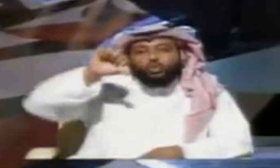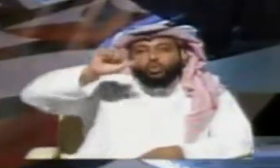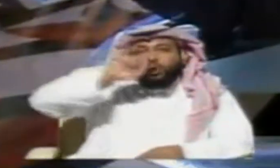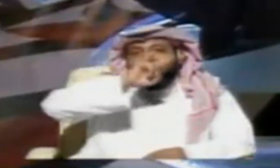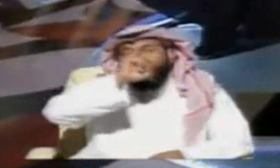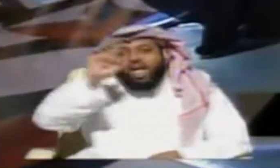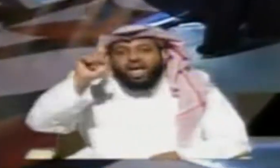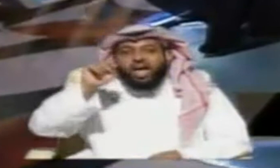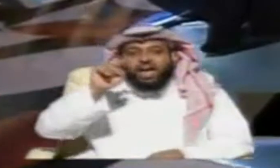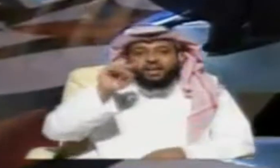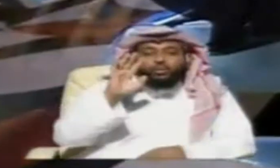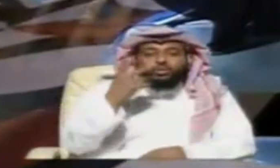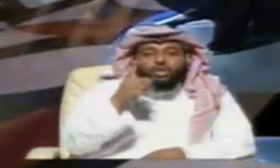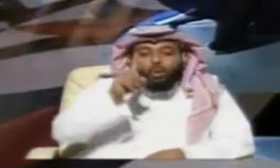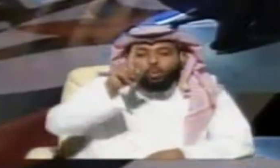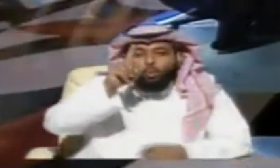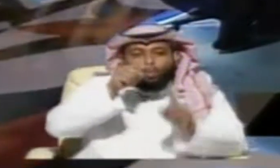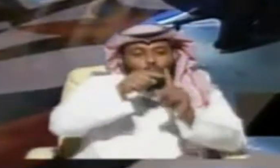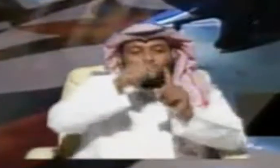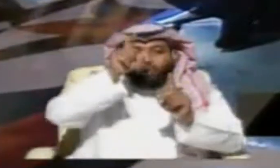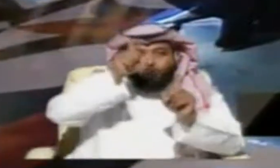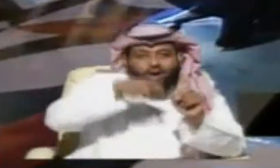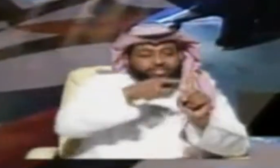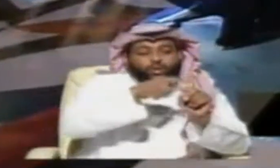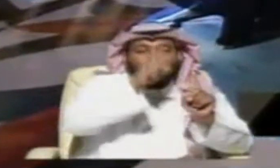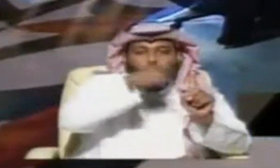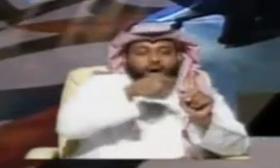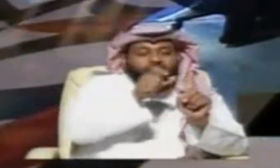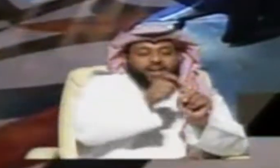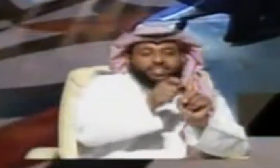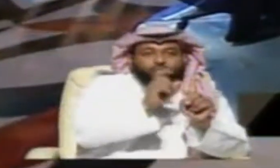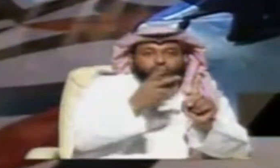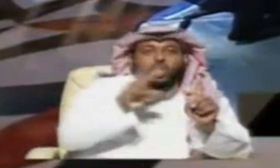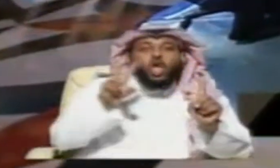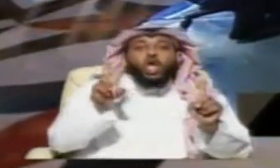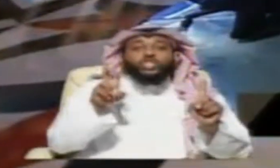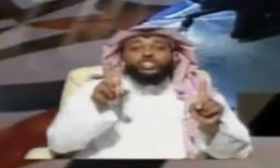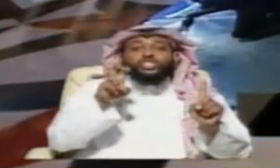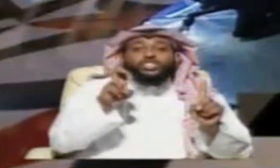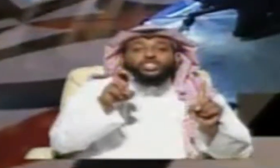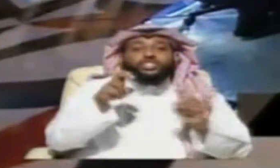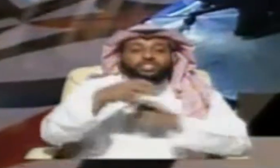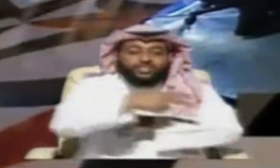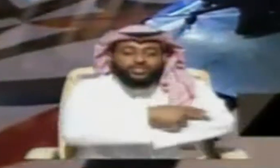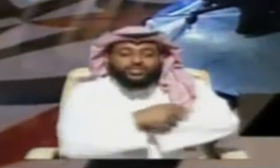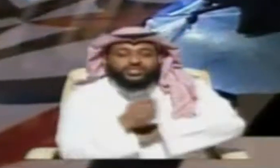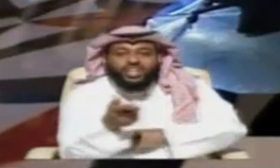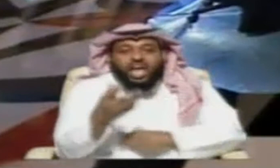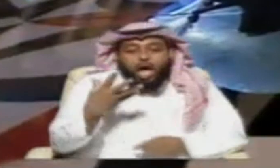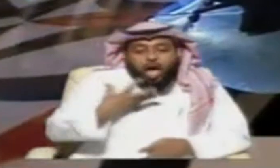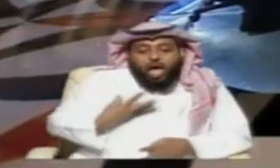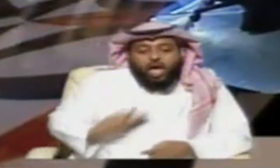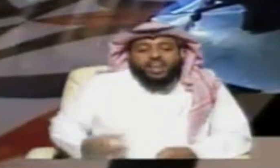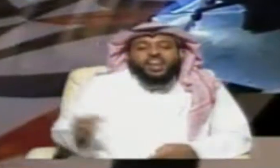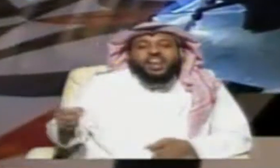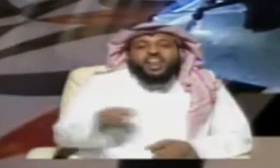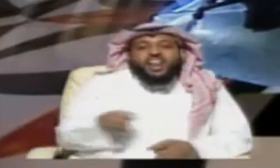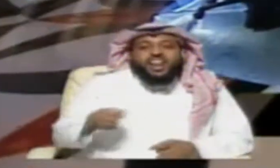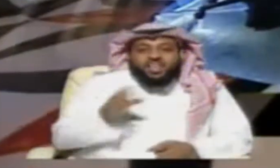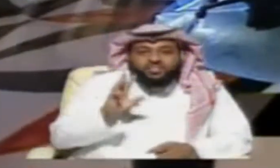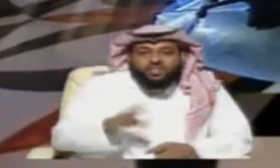العراق، فهل نشتري $20 بكل المبلغ رز